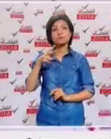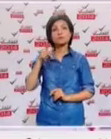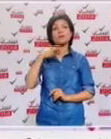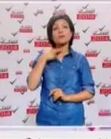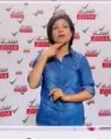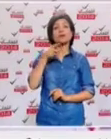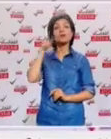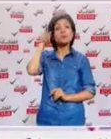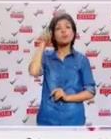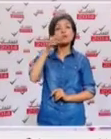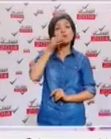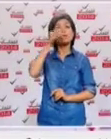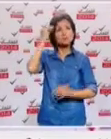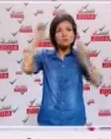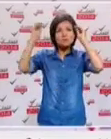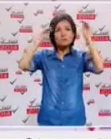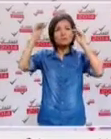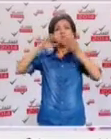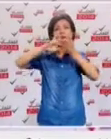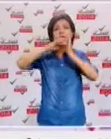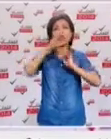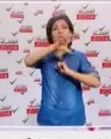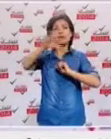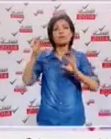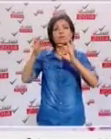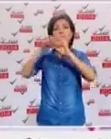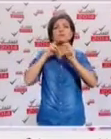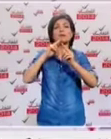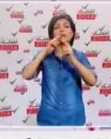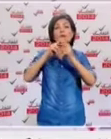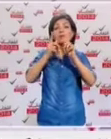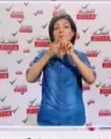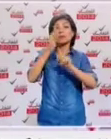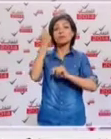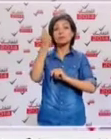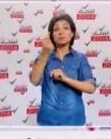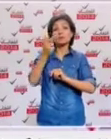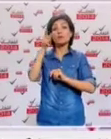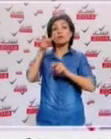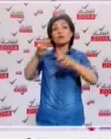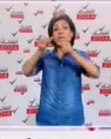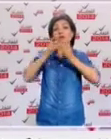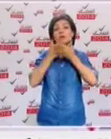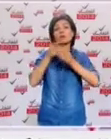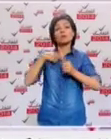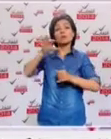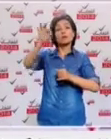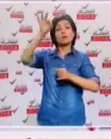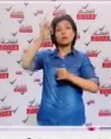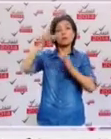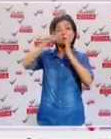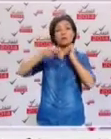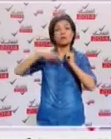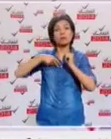صوتي هذا موجه، ندائي هذا موجه الأرياف صفاقس باش يعطوا ثقتهم فينا وباش ينتخبونا. مجلس النواب